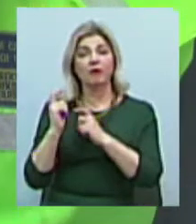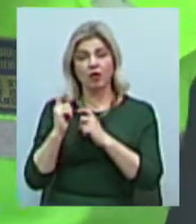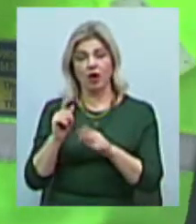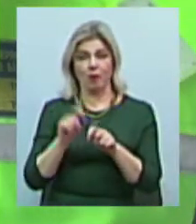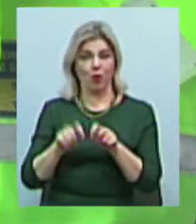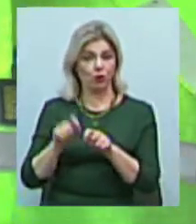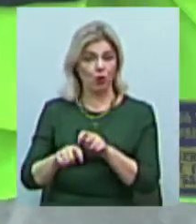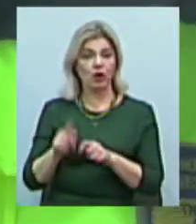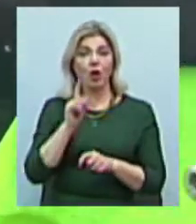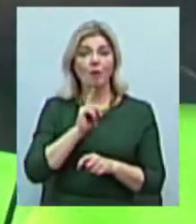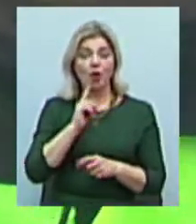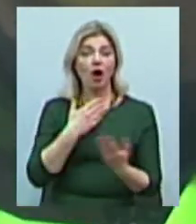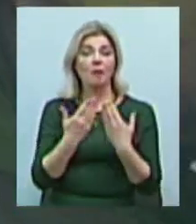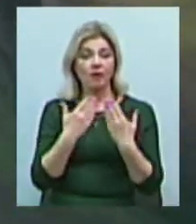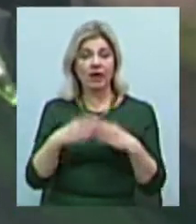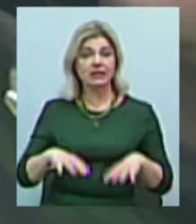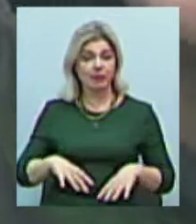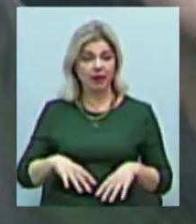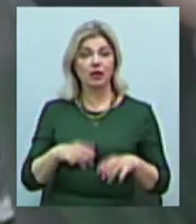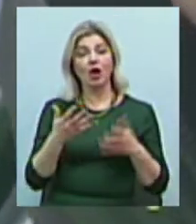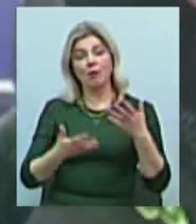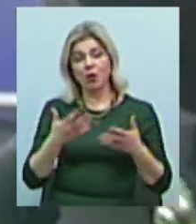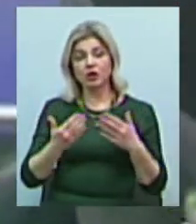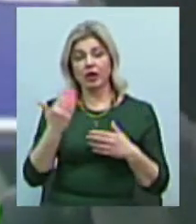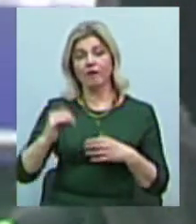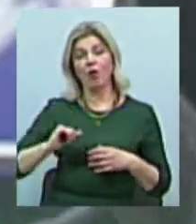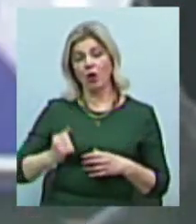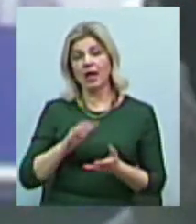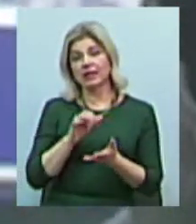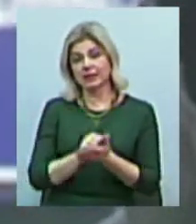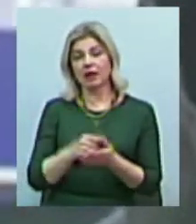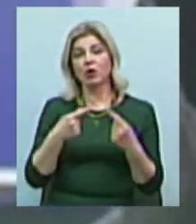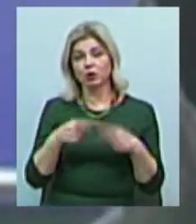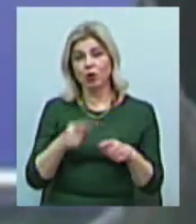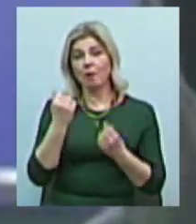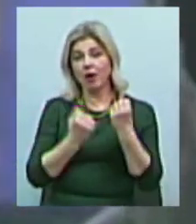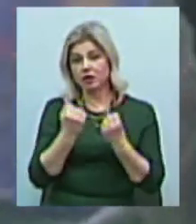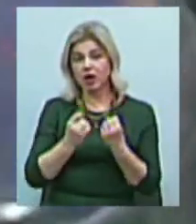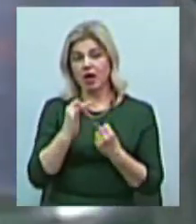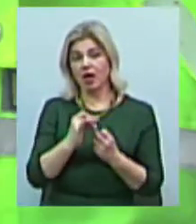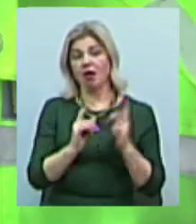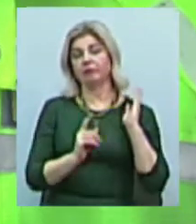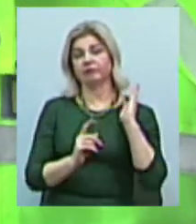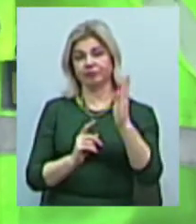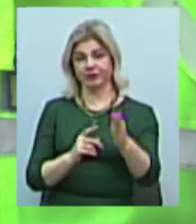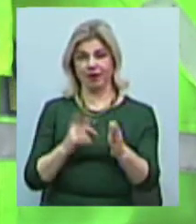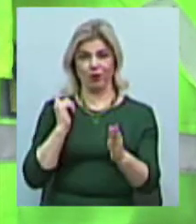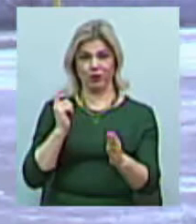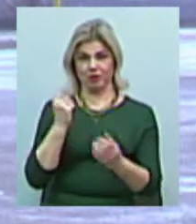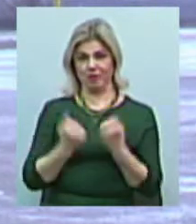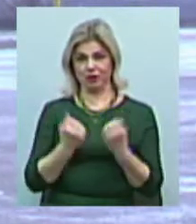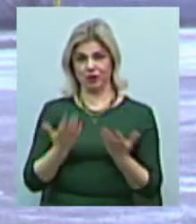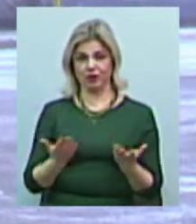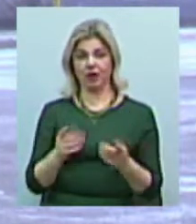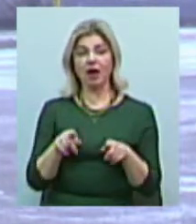контроль. Ось, поки я спілкуюся з інспектором, можливо, його колега був зайнятий іншою автівкою, і повз нас проїхала вантажівка.